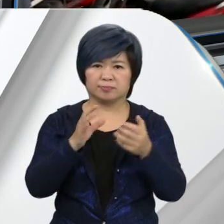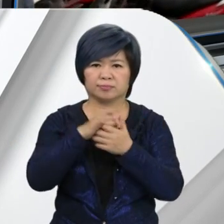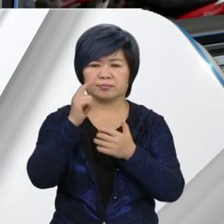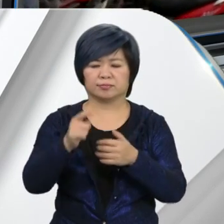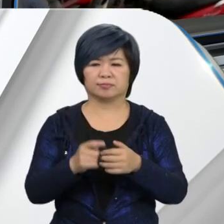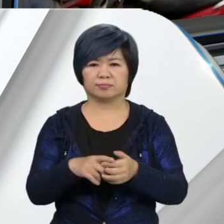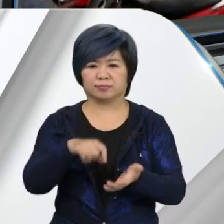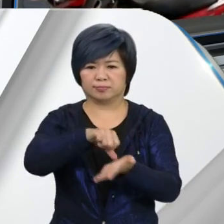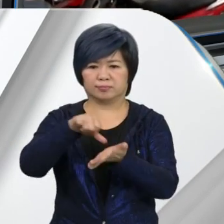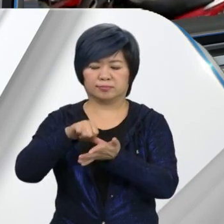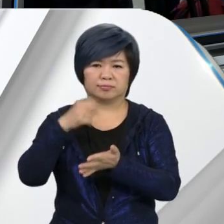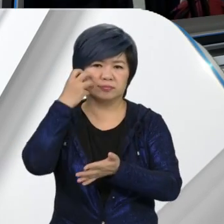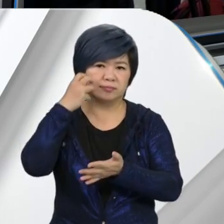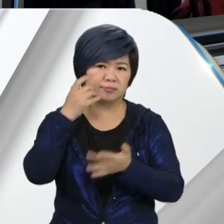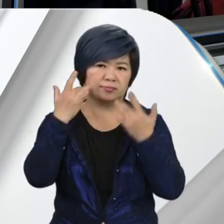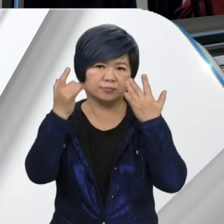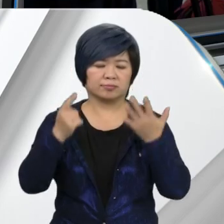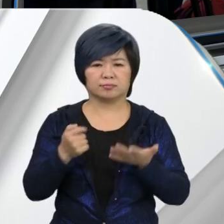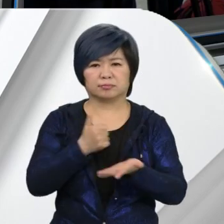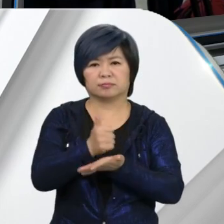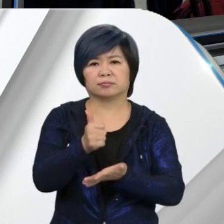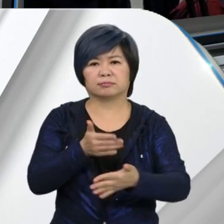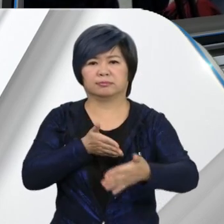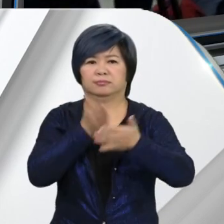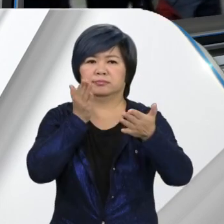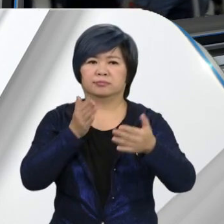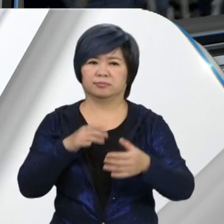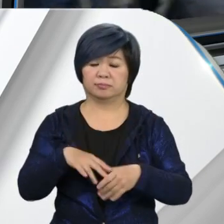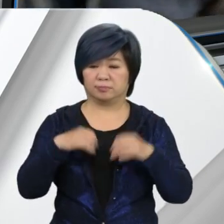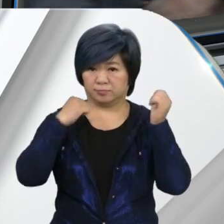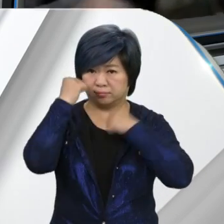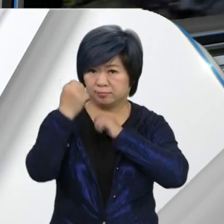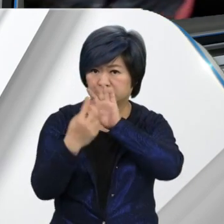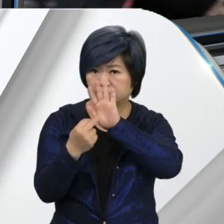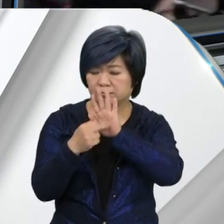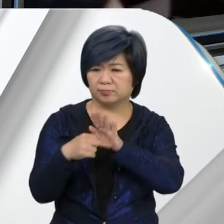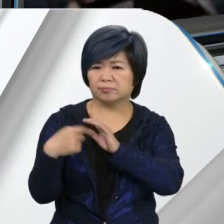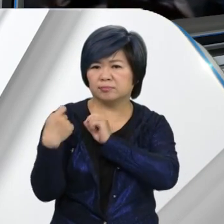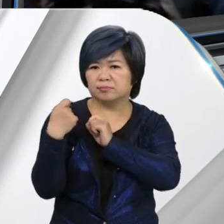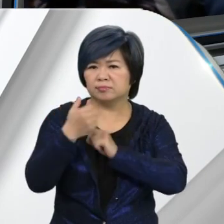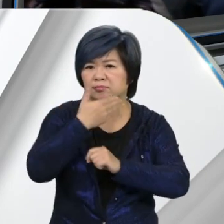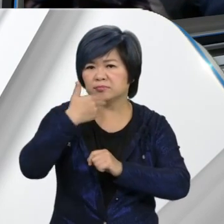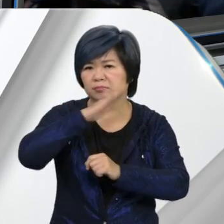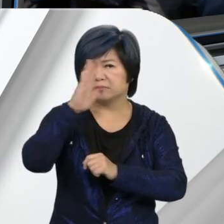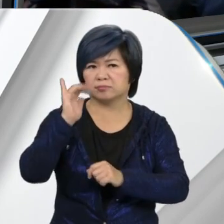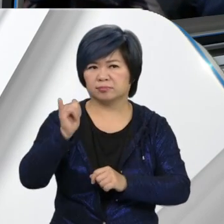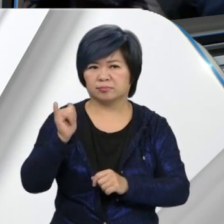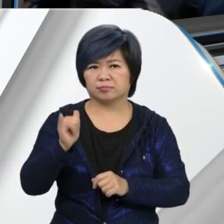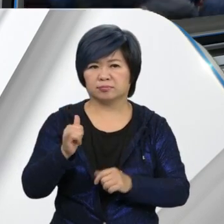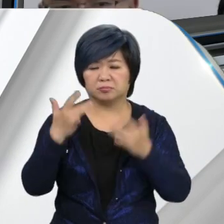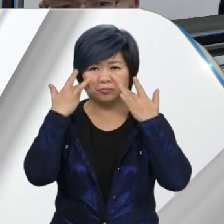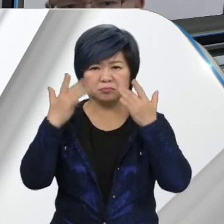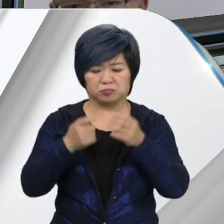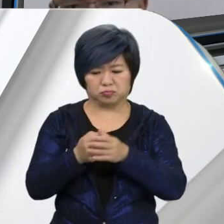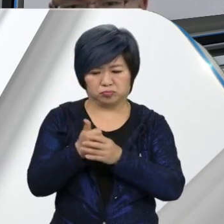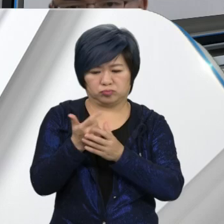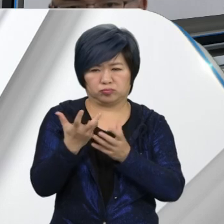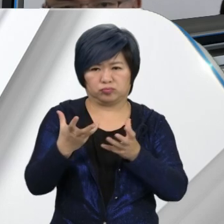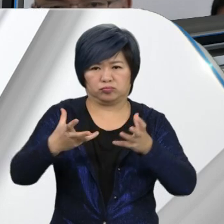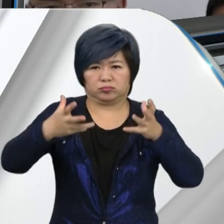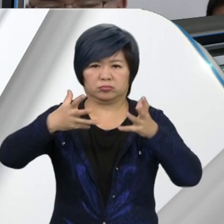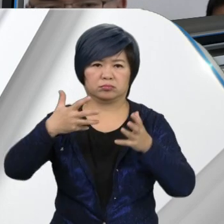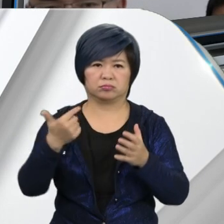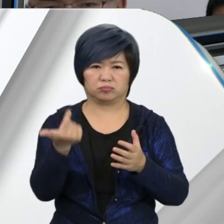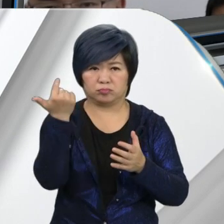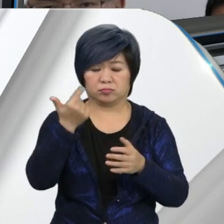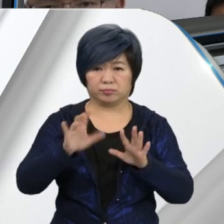体当作抢在果子，莫为何意？农会招新说明，最近因为天气好问题，抢在上海速度急，根